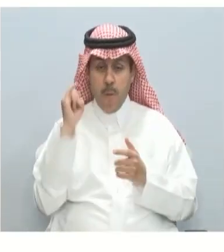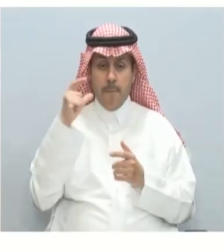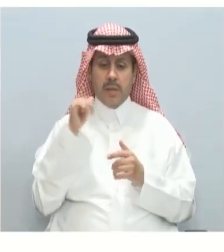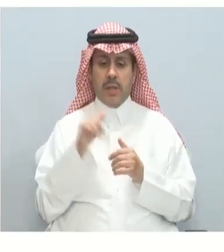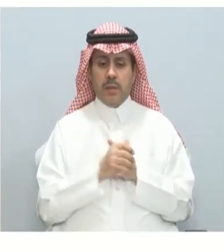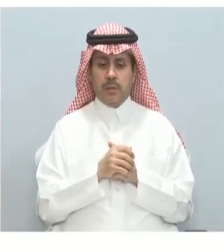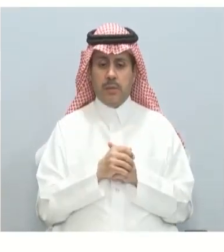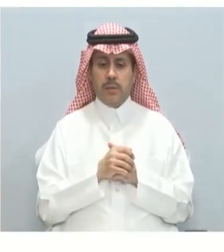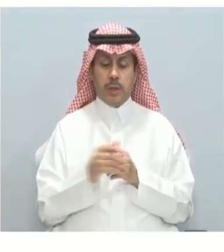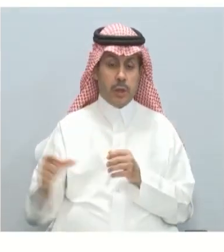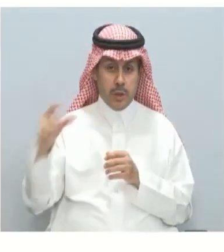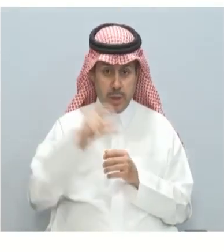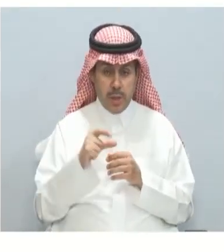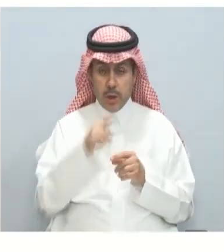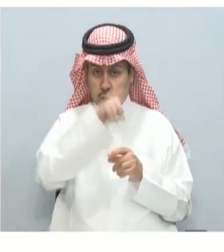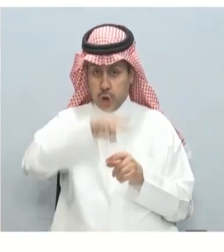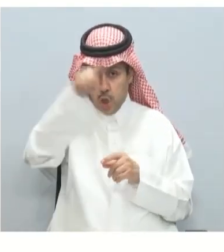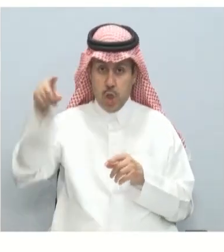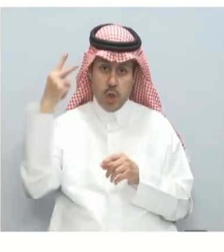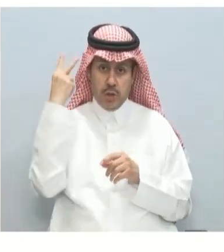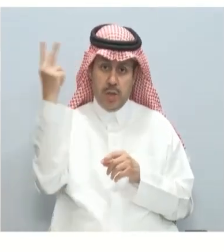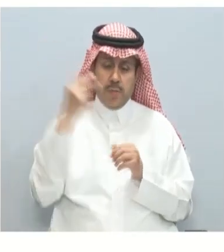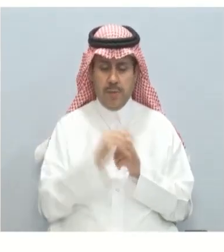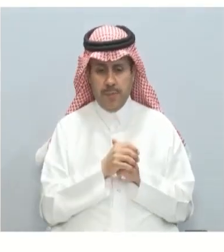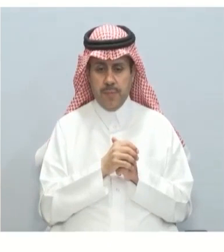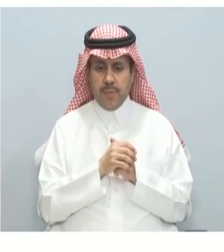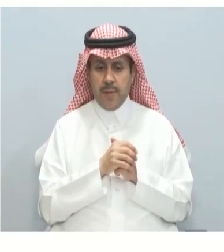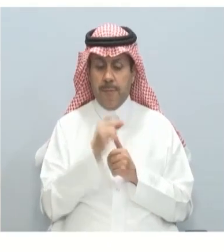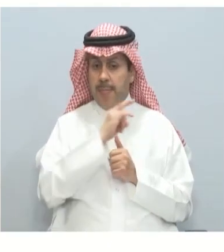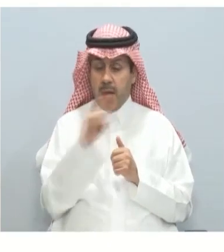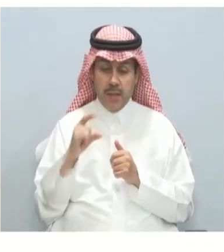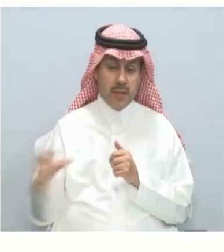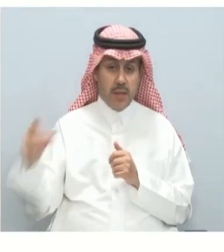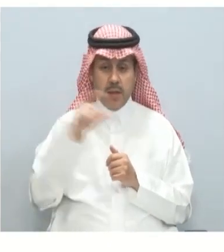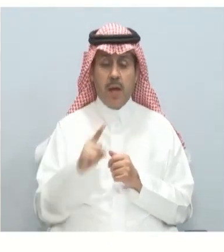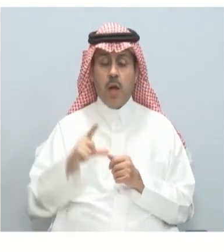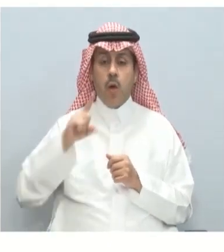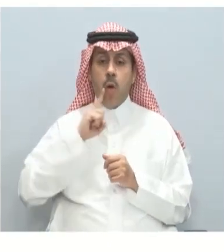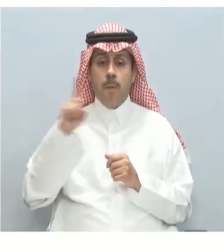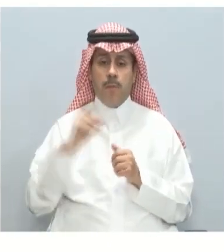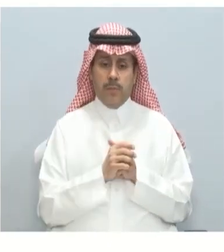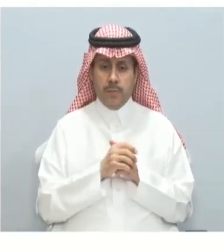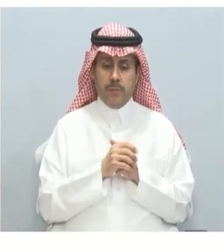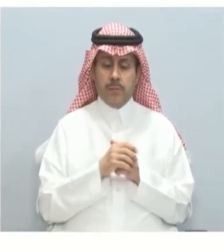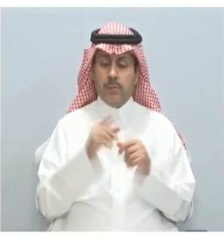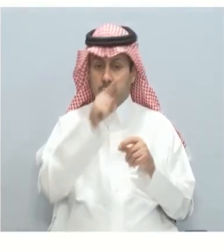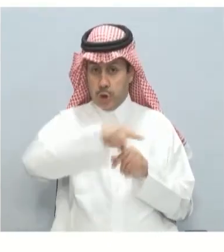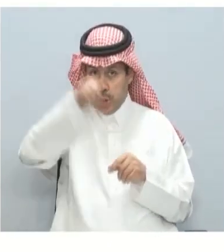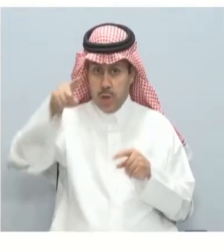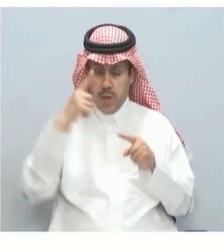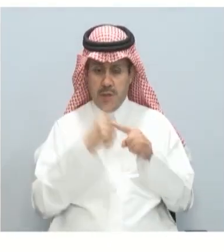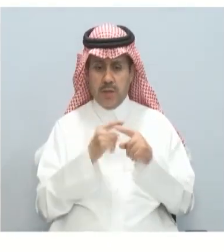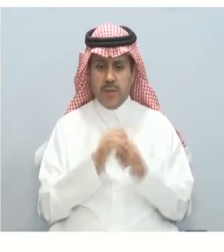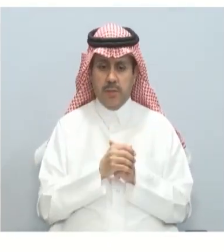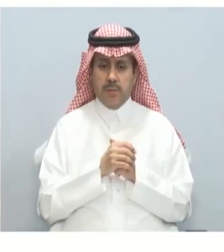4 طبعا هذه داله جذر تربيعي بس ليست الداله الام شفنا الداله الام اللي هي جذر اكس وشفنا